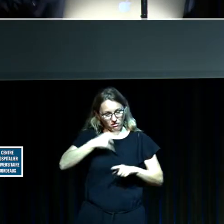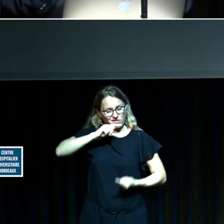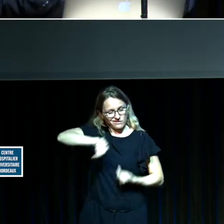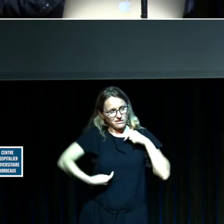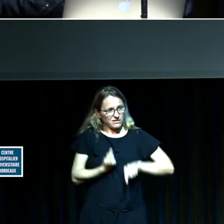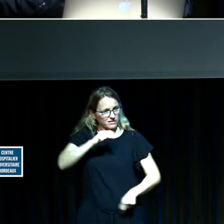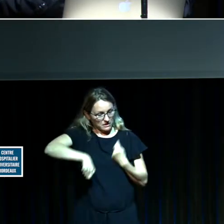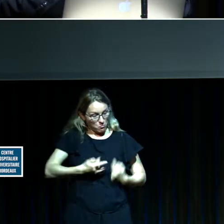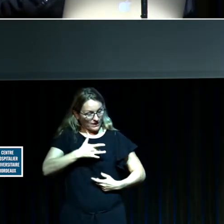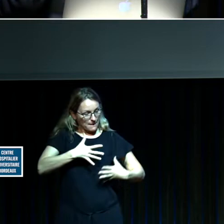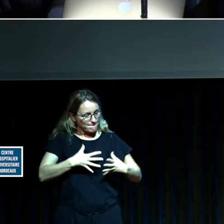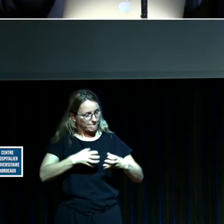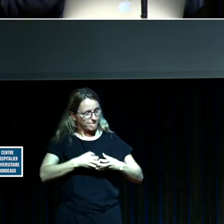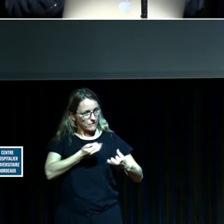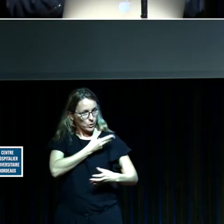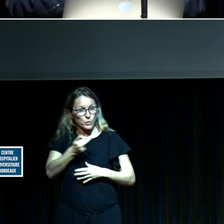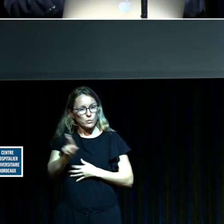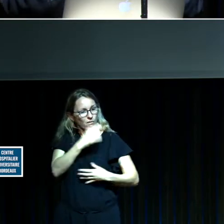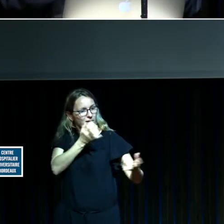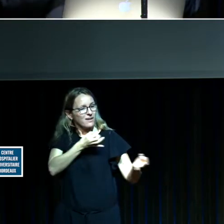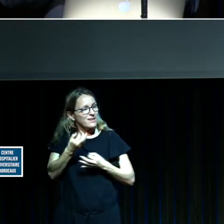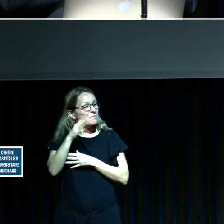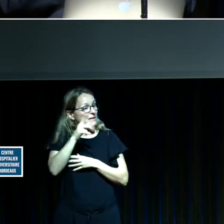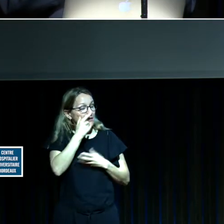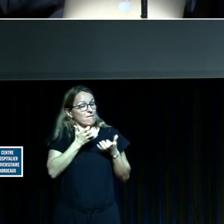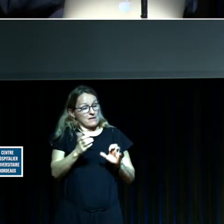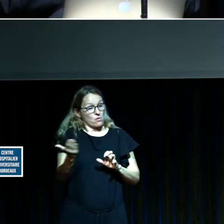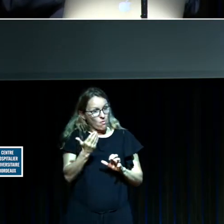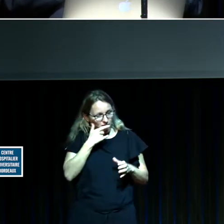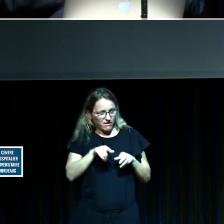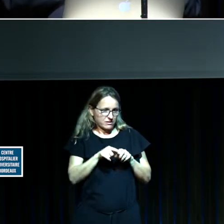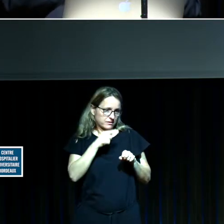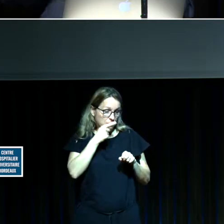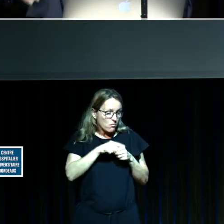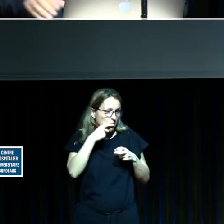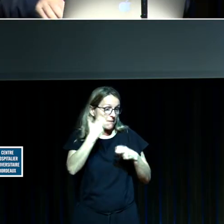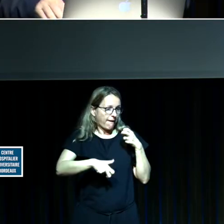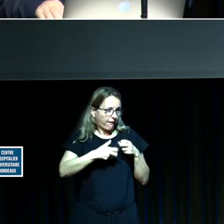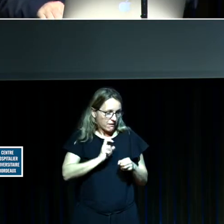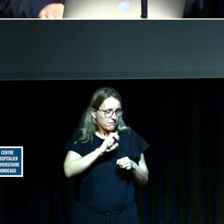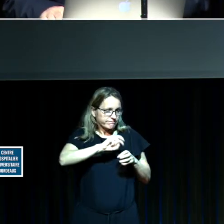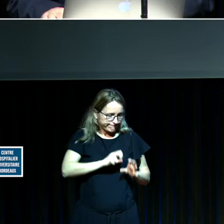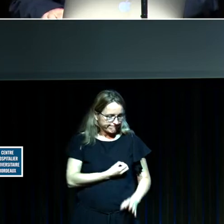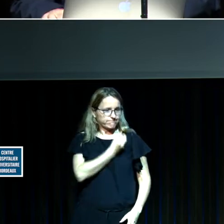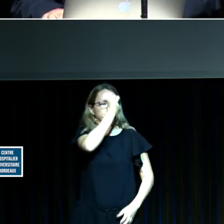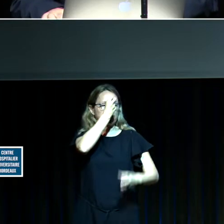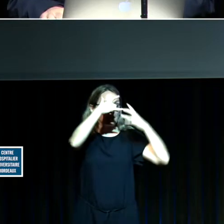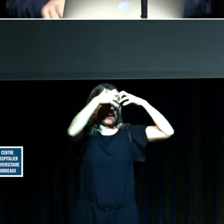lui redonner son rythme régulier, mais surtout pour éviter que ne se forme le caillot, qui est la complication principale de l'arythmie